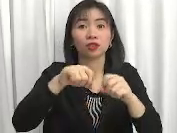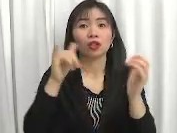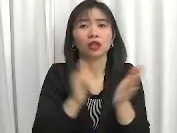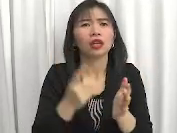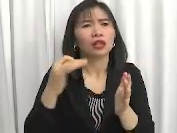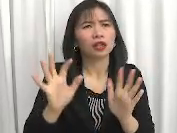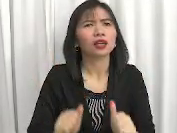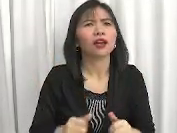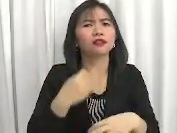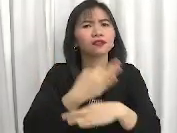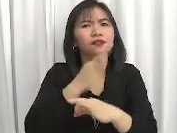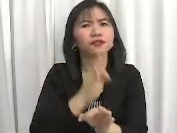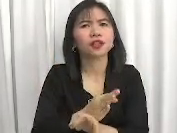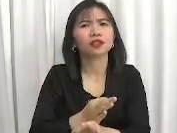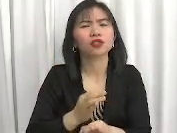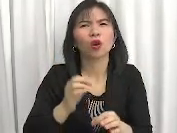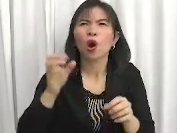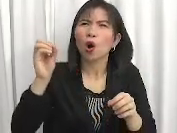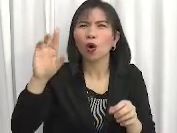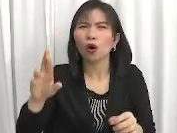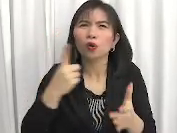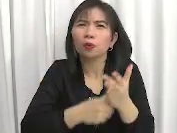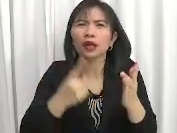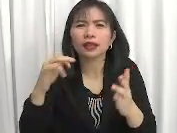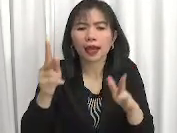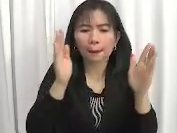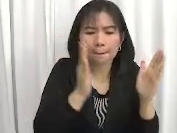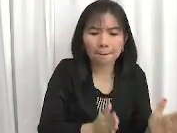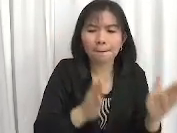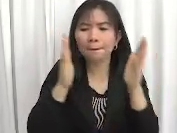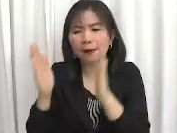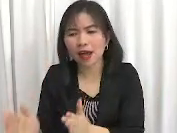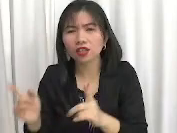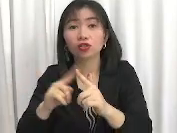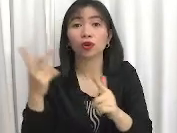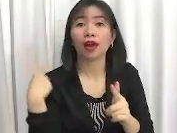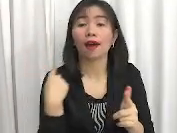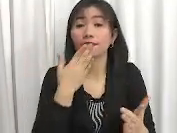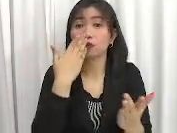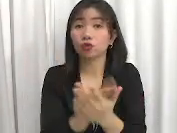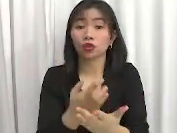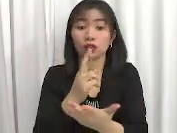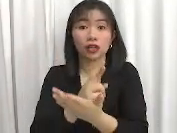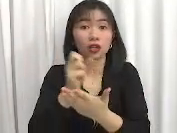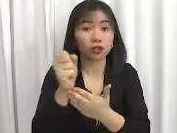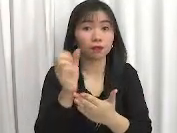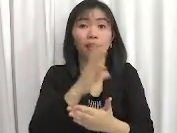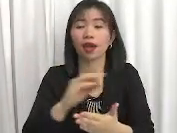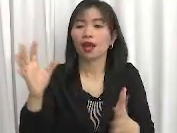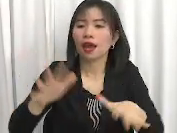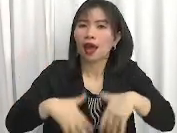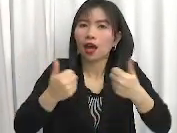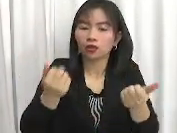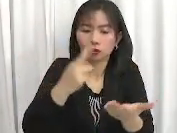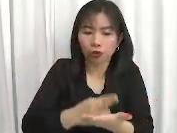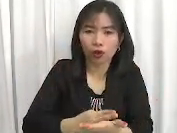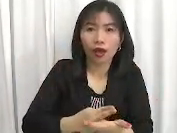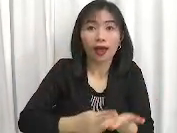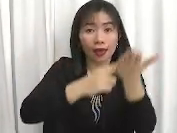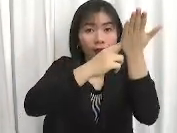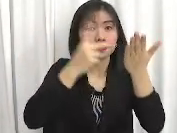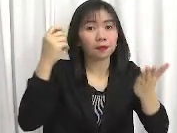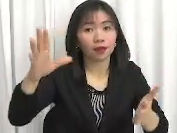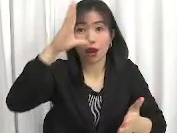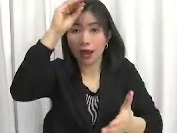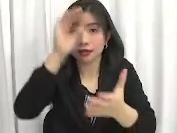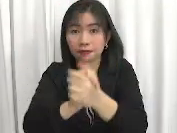ayusin o ano ang kanilang plano para mapaganda ang pagsasama. Kung paano matutulungan ang kanilang mga asawang lalaki.